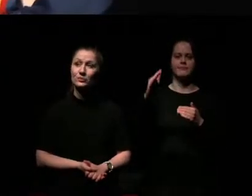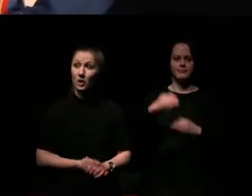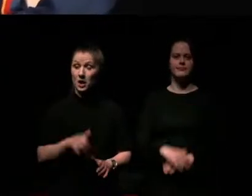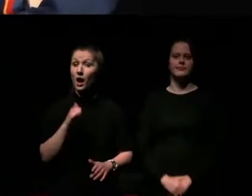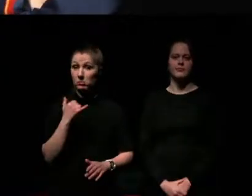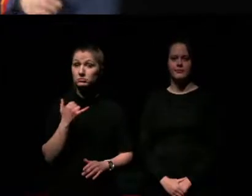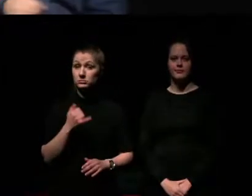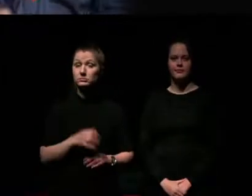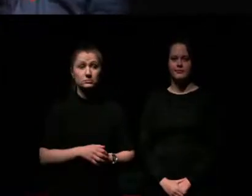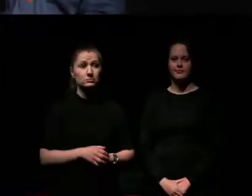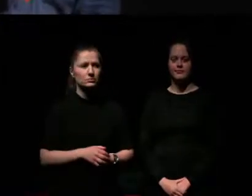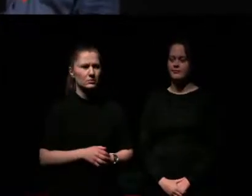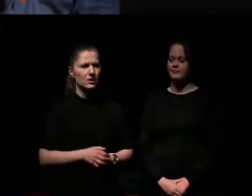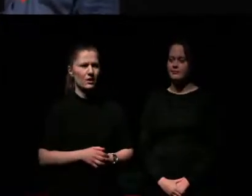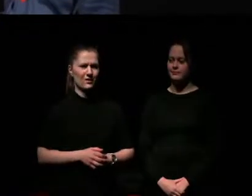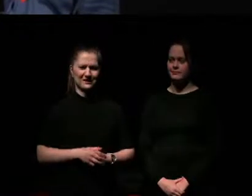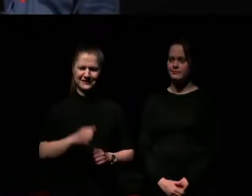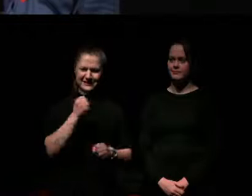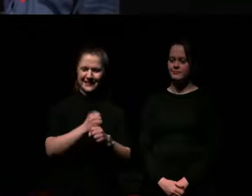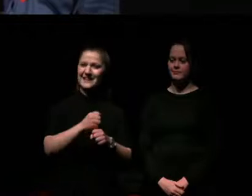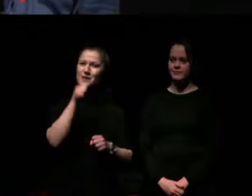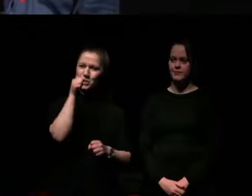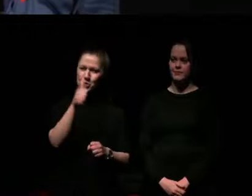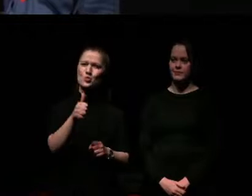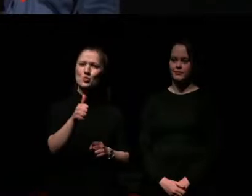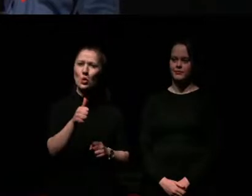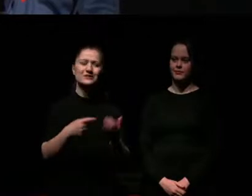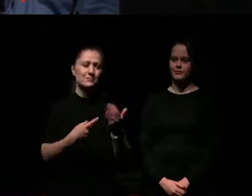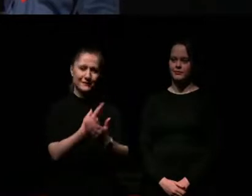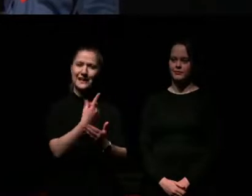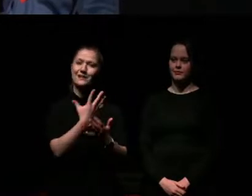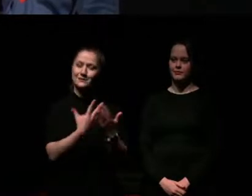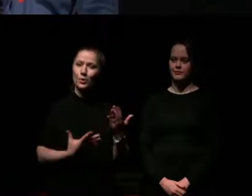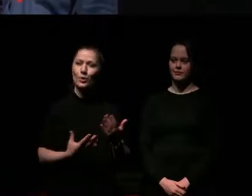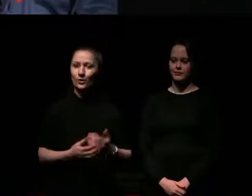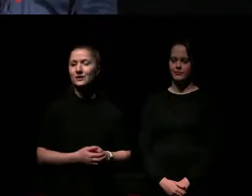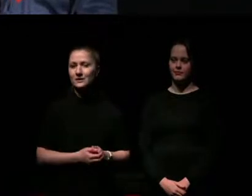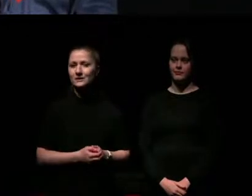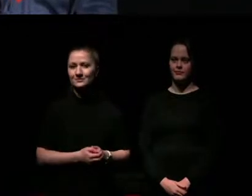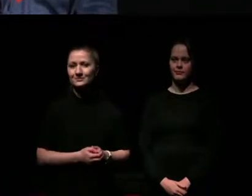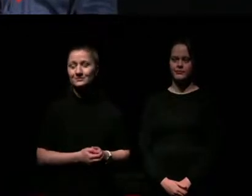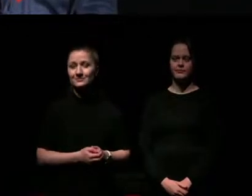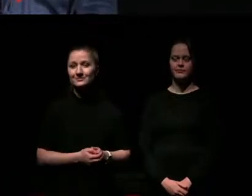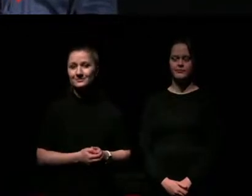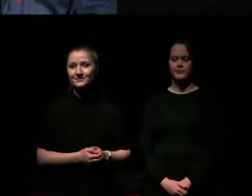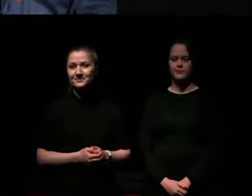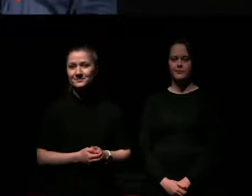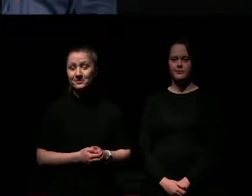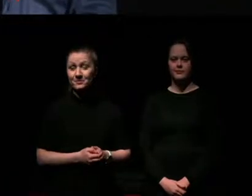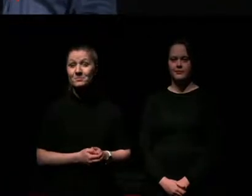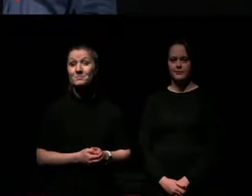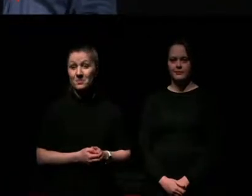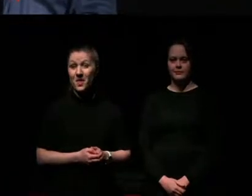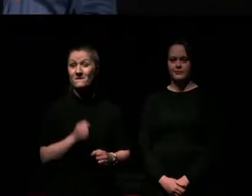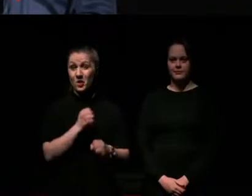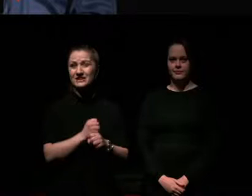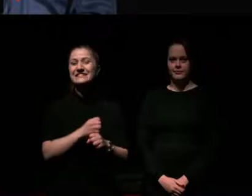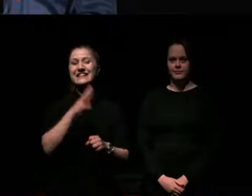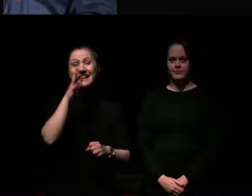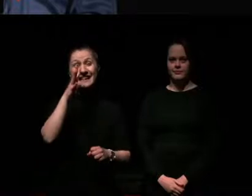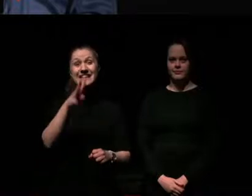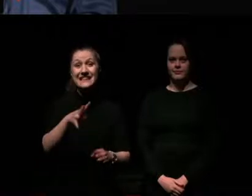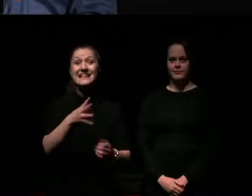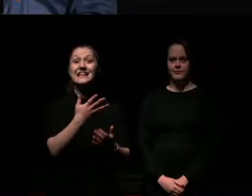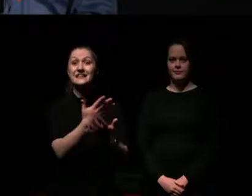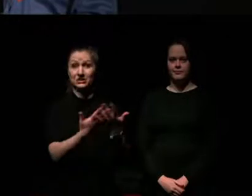vi har utrolig kule og unike språk. Det hele 9 språk